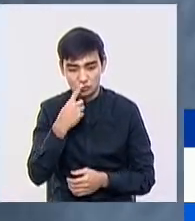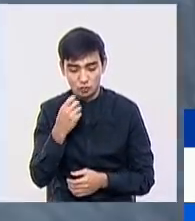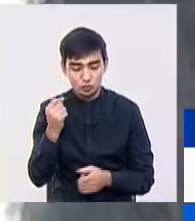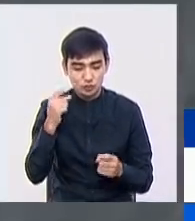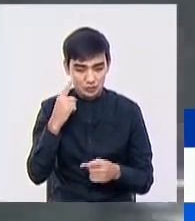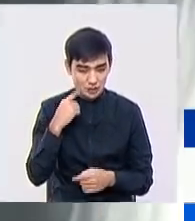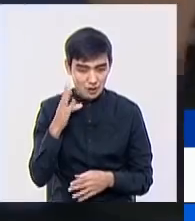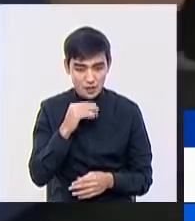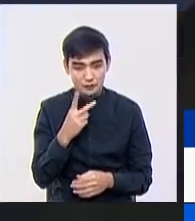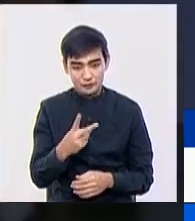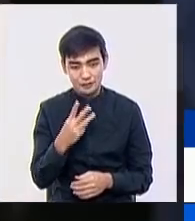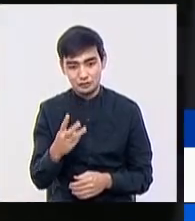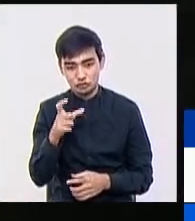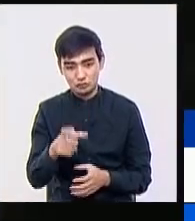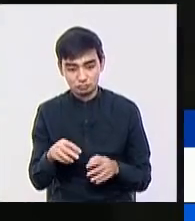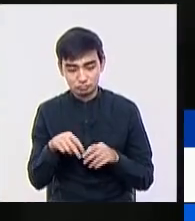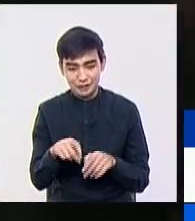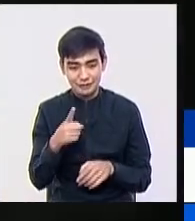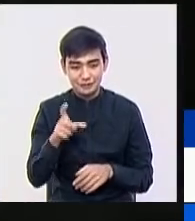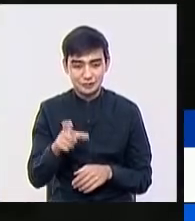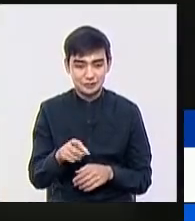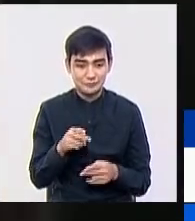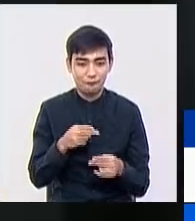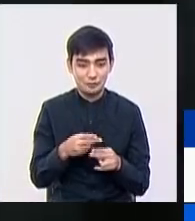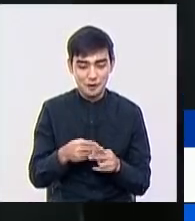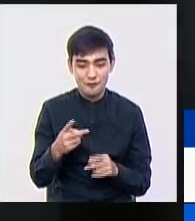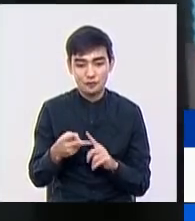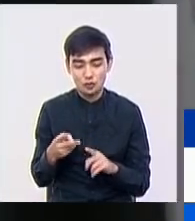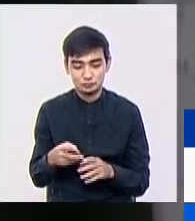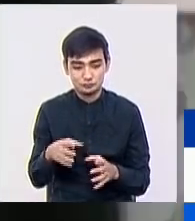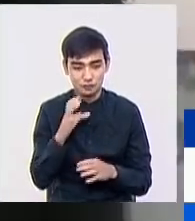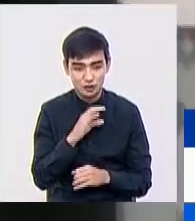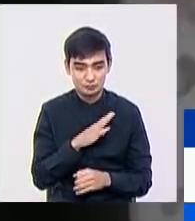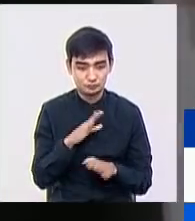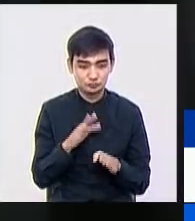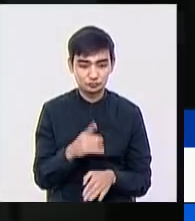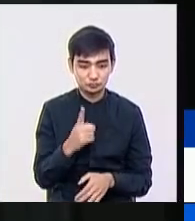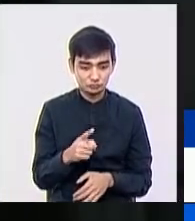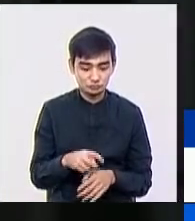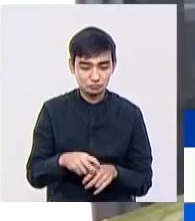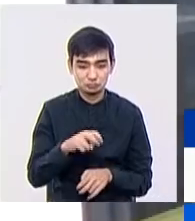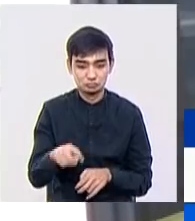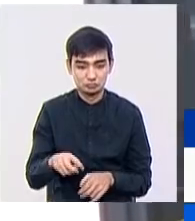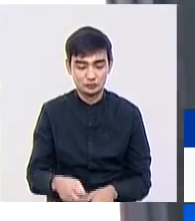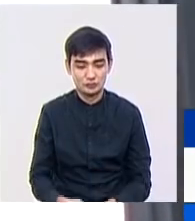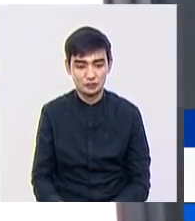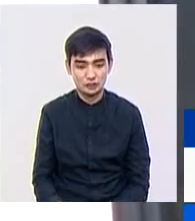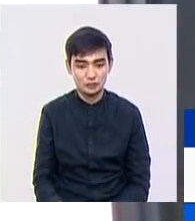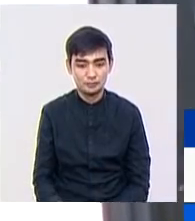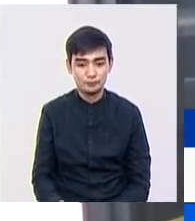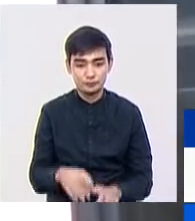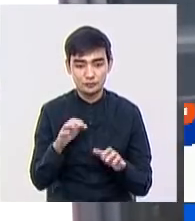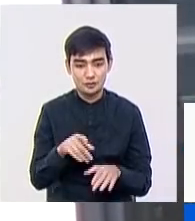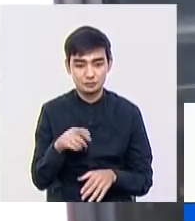заходят в автобус вдвоем или втроем. Один отвлекает, другой вытаскивает кошельки. Едут только одну остановку. В салоне у них глаза